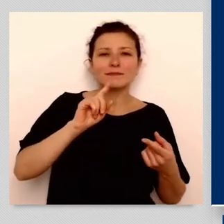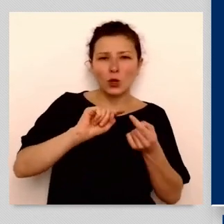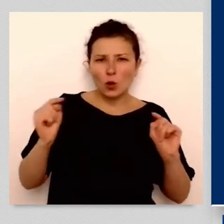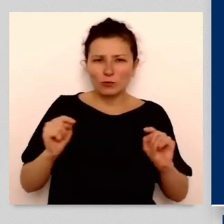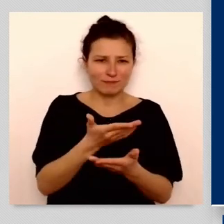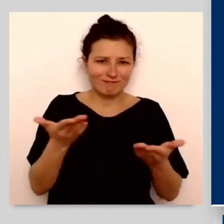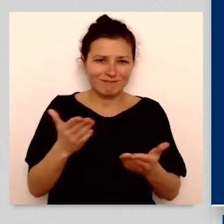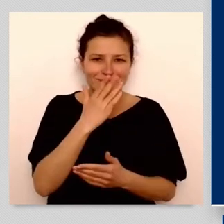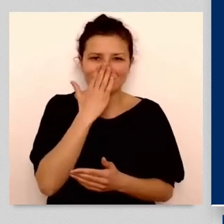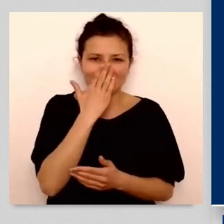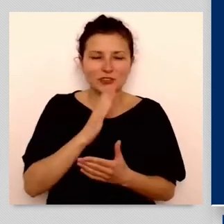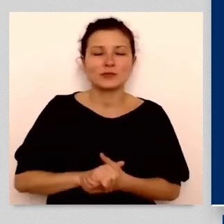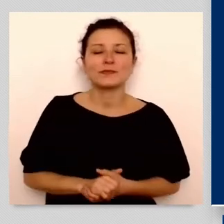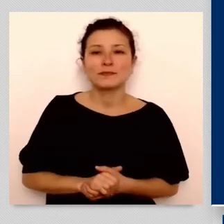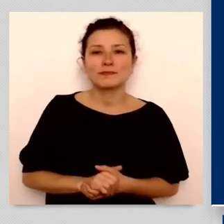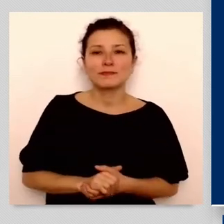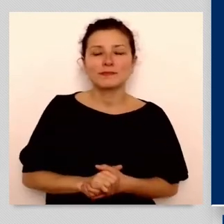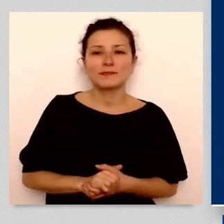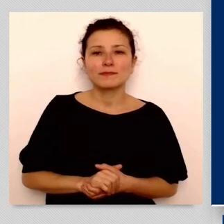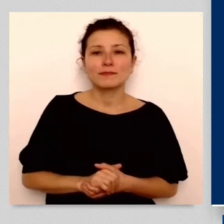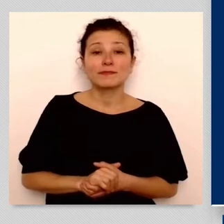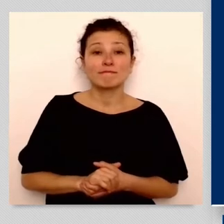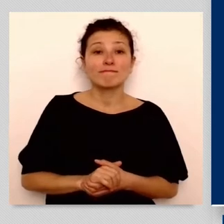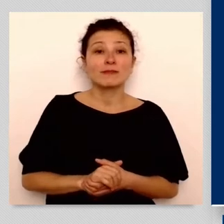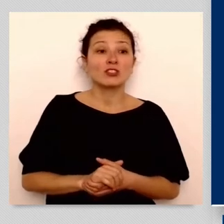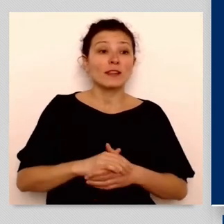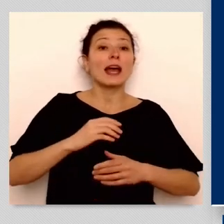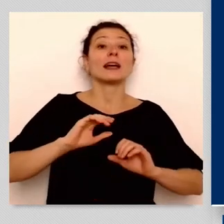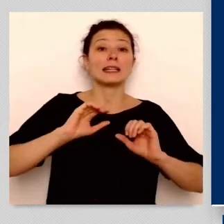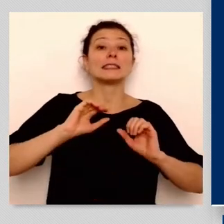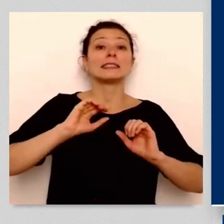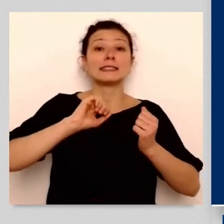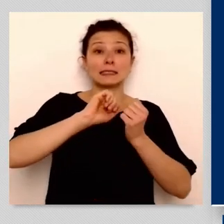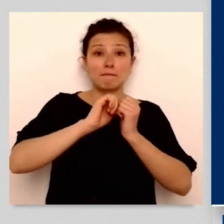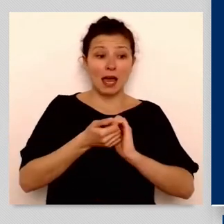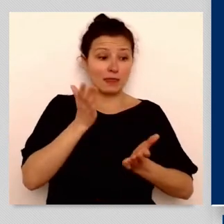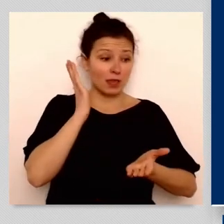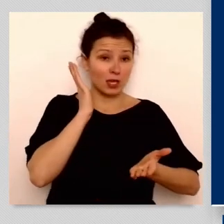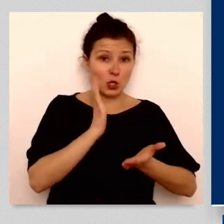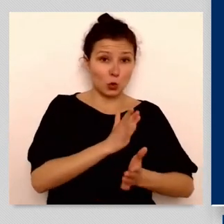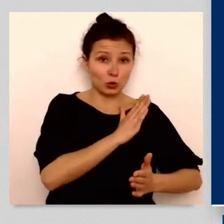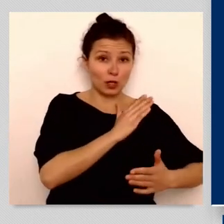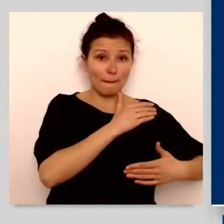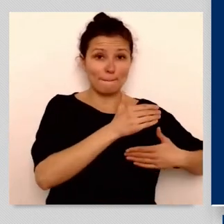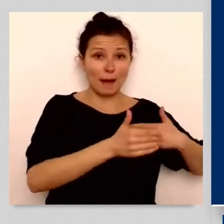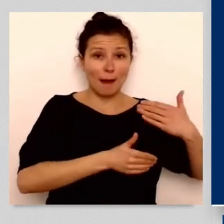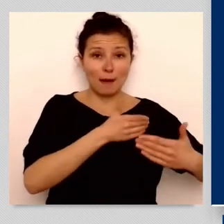jest taki, że ten walec zmian ruszył, teraz jest wzmacniany przez